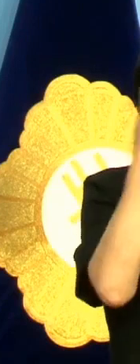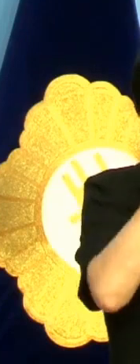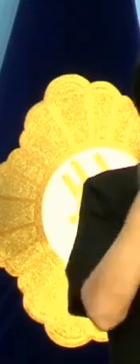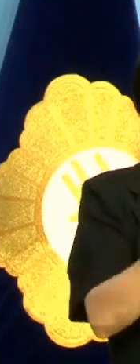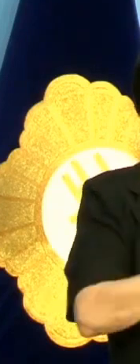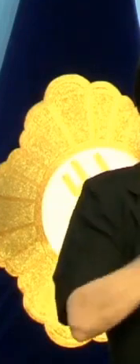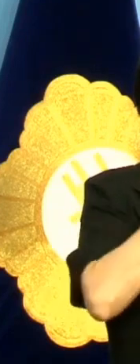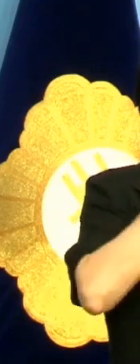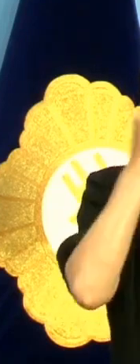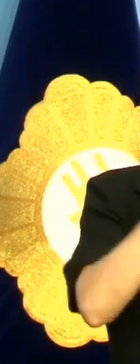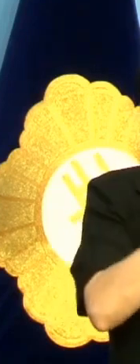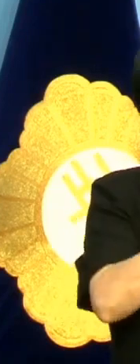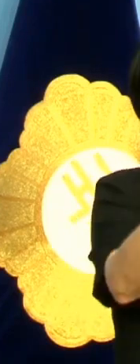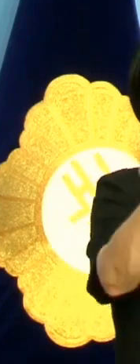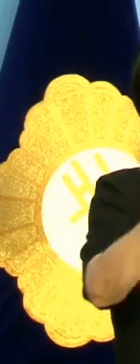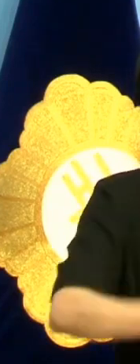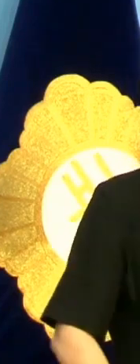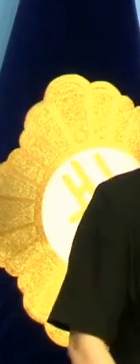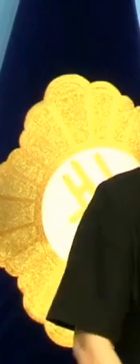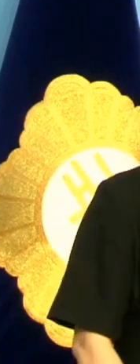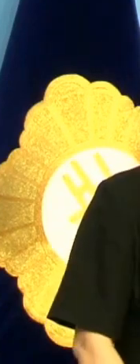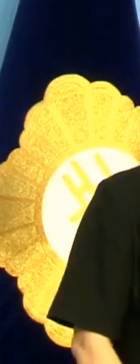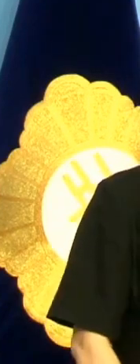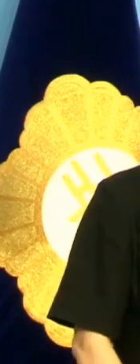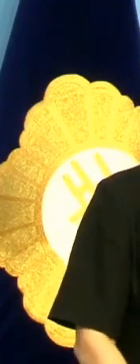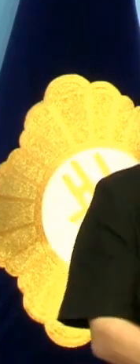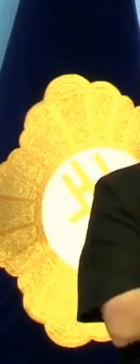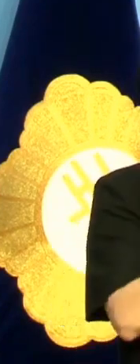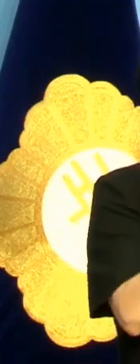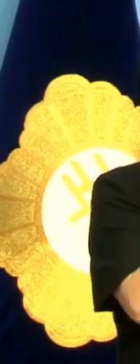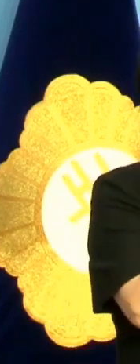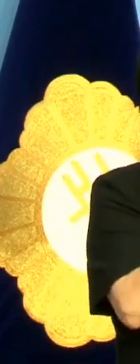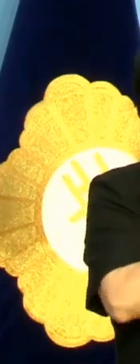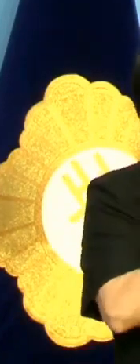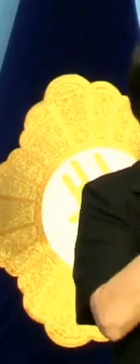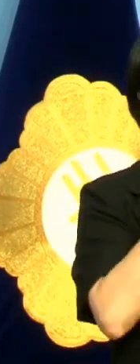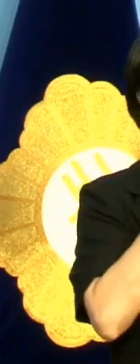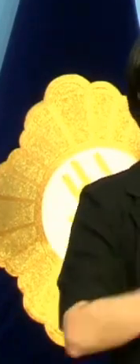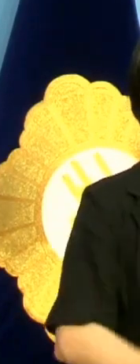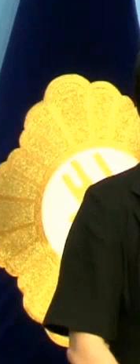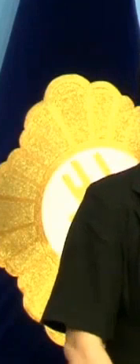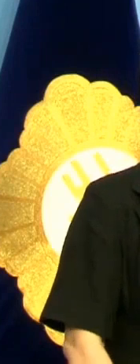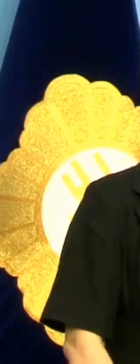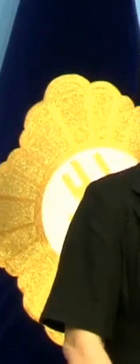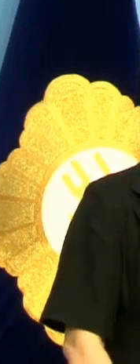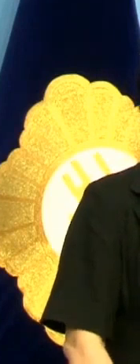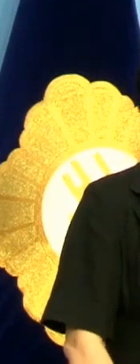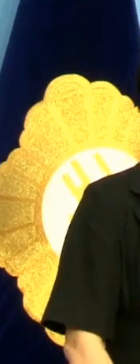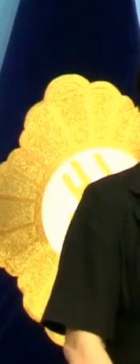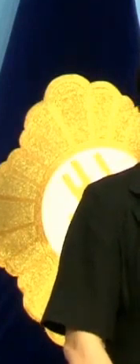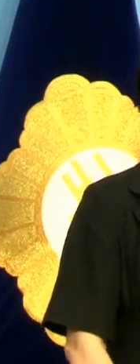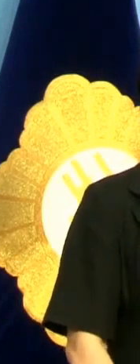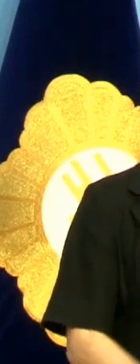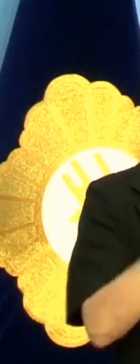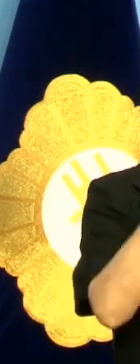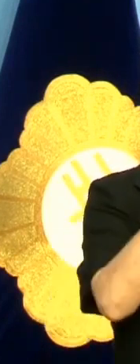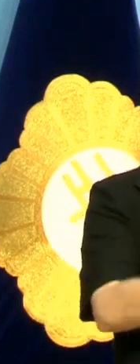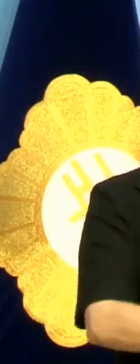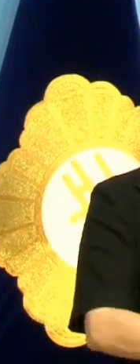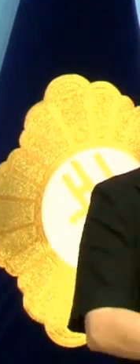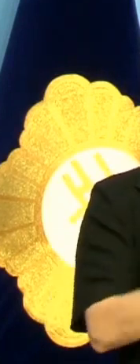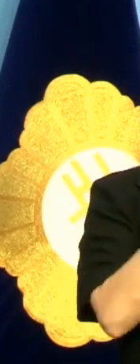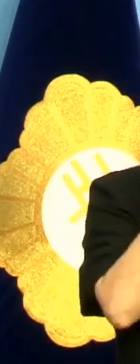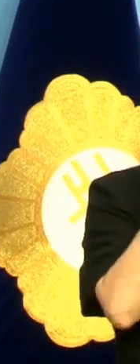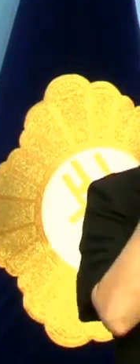삭제됩니다 그렇기 때문에 자료가 공개되지 않고 있는 겁니다 이렇다보니 새롭게